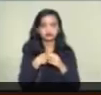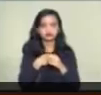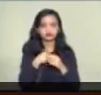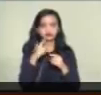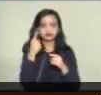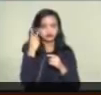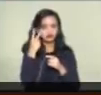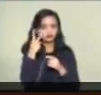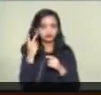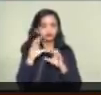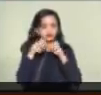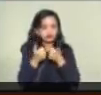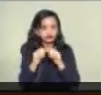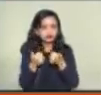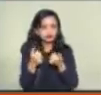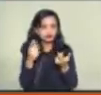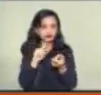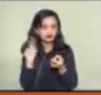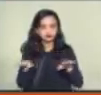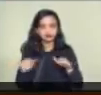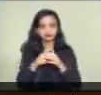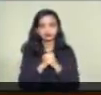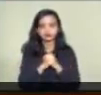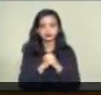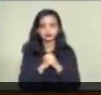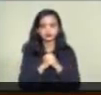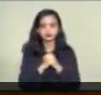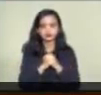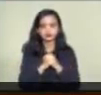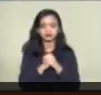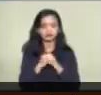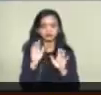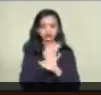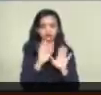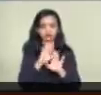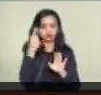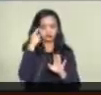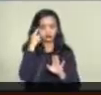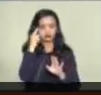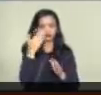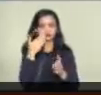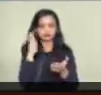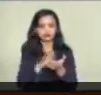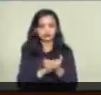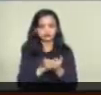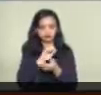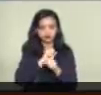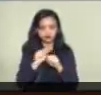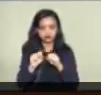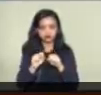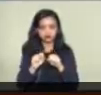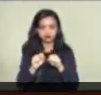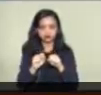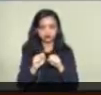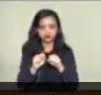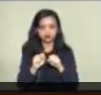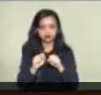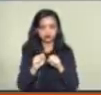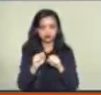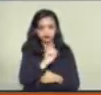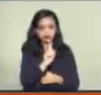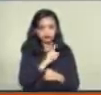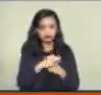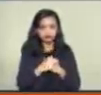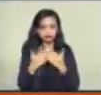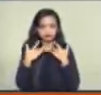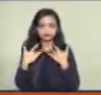no. Kasanutin na siyang aramida. Madi ka pang panunutin. Madi nga nasihat tatap no. Madi kami magdandanag dito